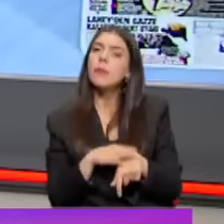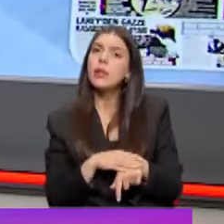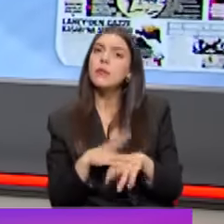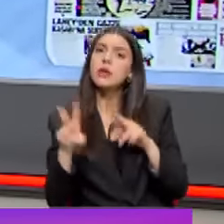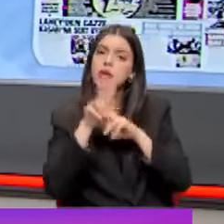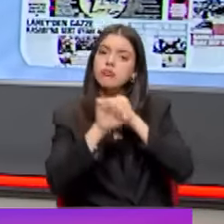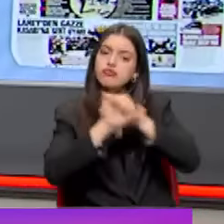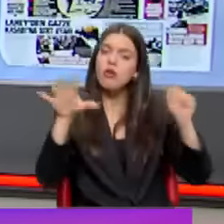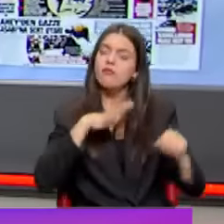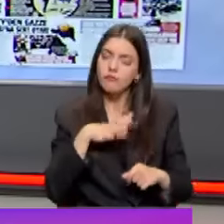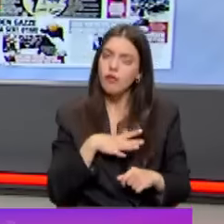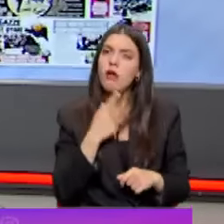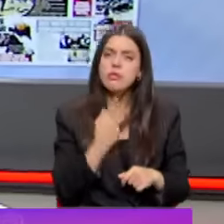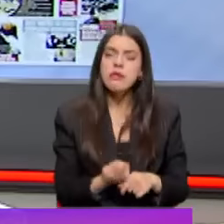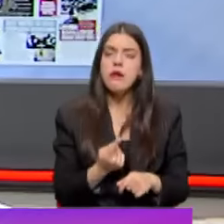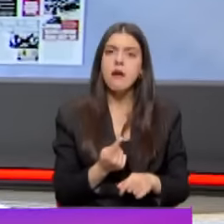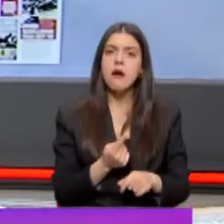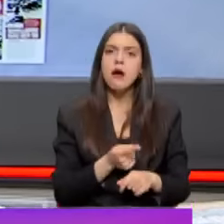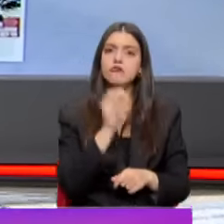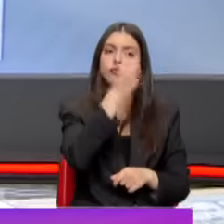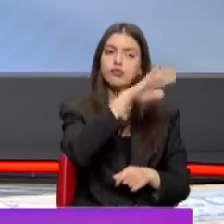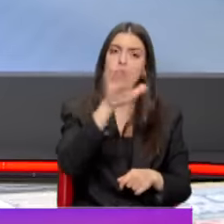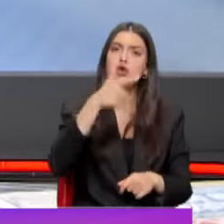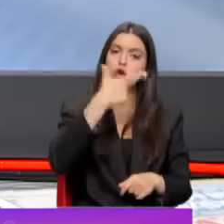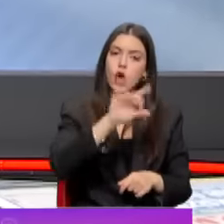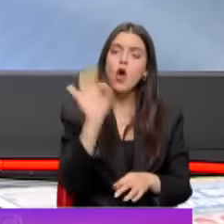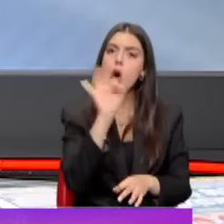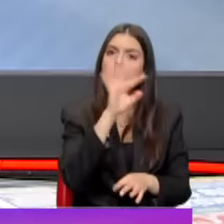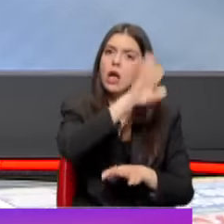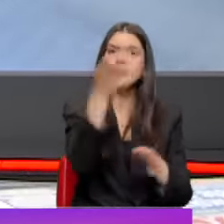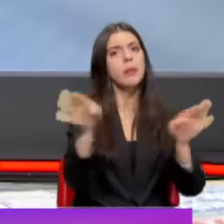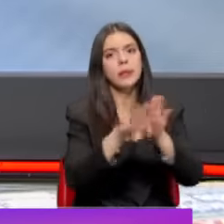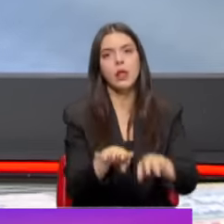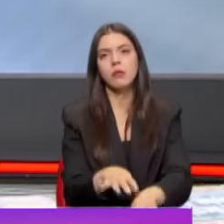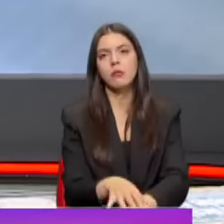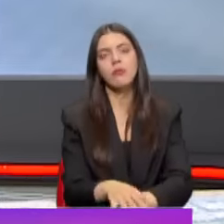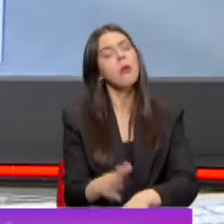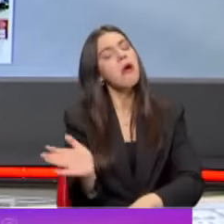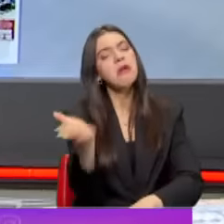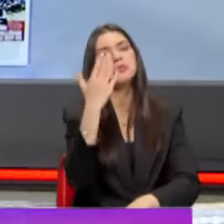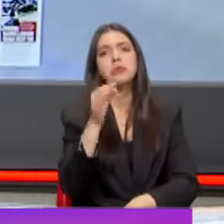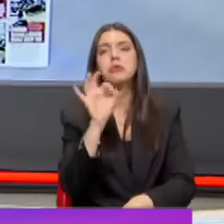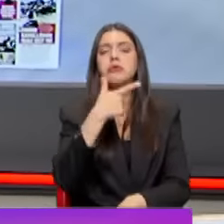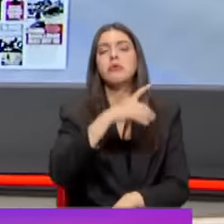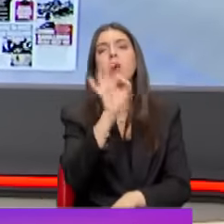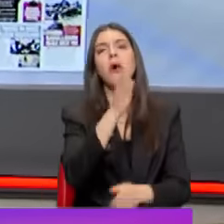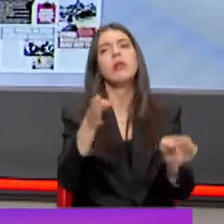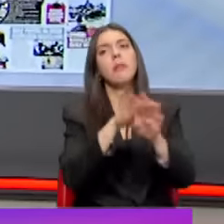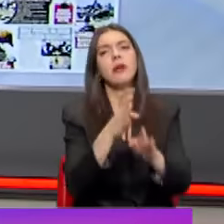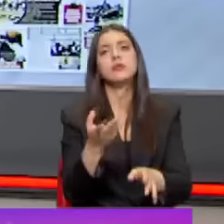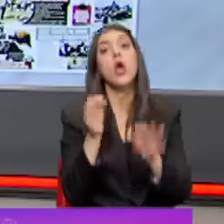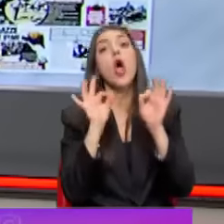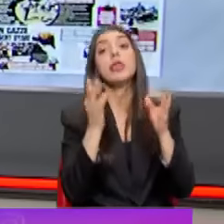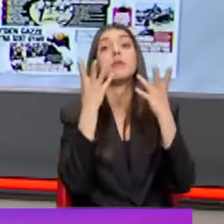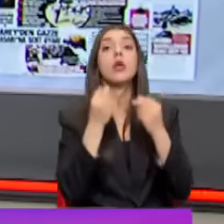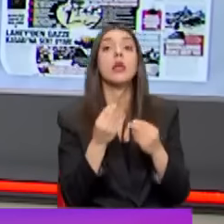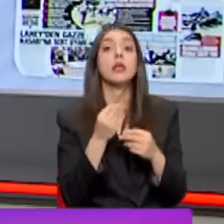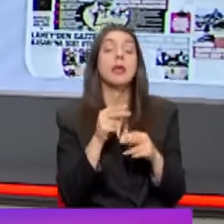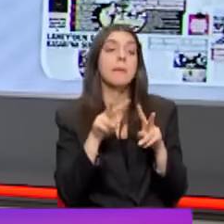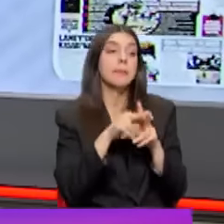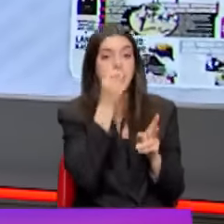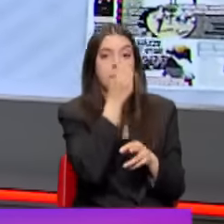var diye çocukların okuduğu köy okulunu kapatalım olsun köy okulları kapan Önemli olan millet